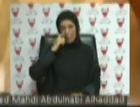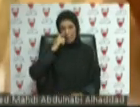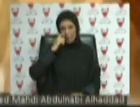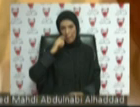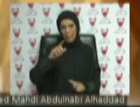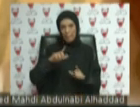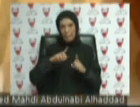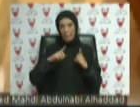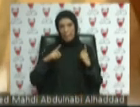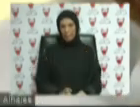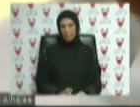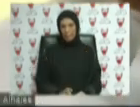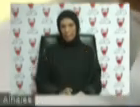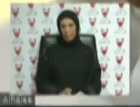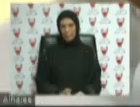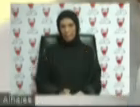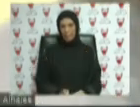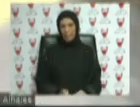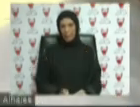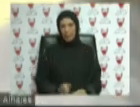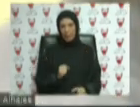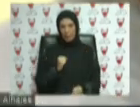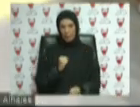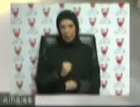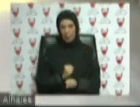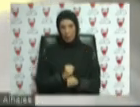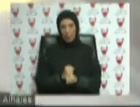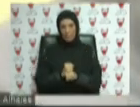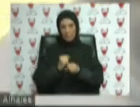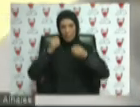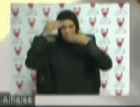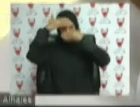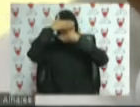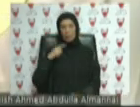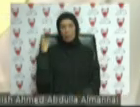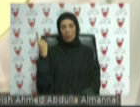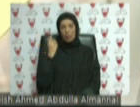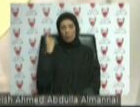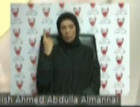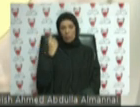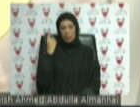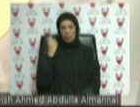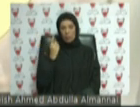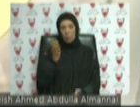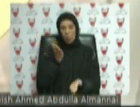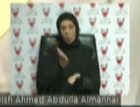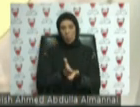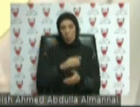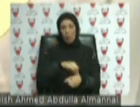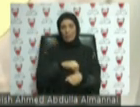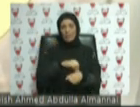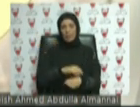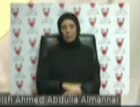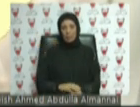طبعا هذه الآلية فعلا احنا بحاجة لها، اول شيء علشان احنا نكون اجراءات متحوطين معها للاستعداد